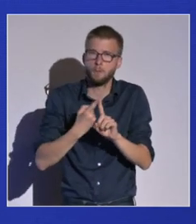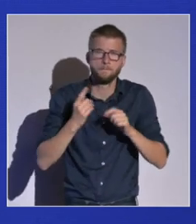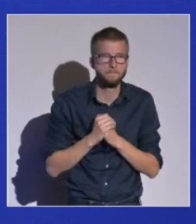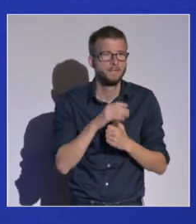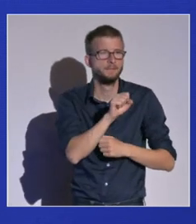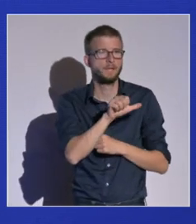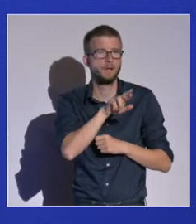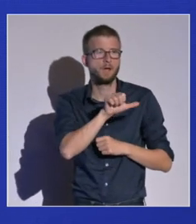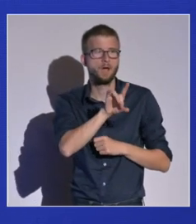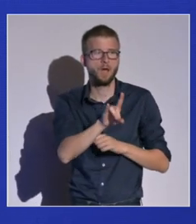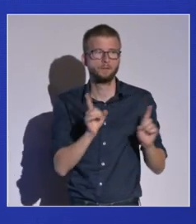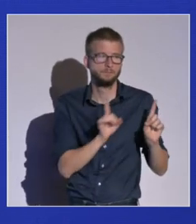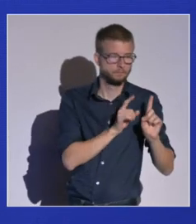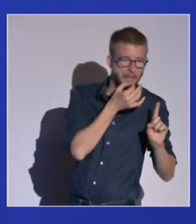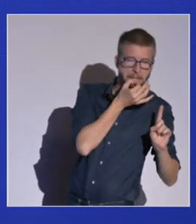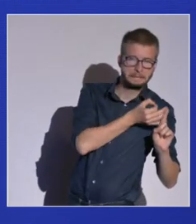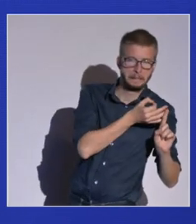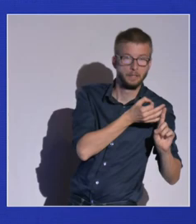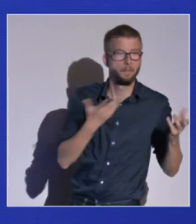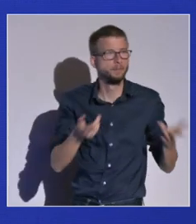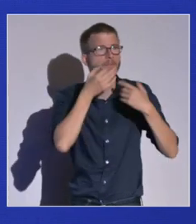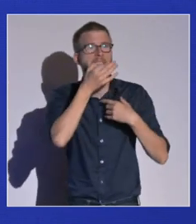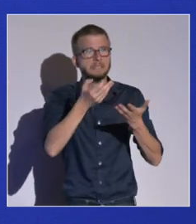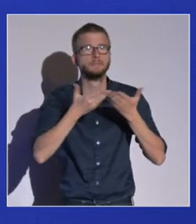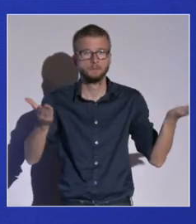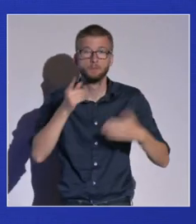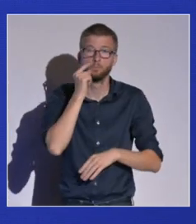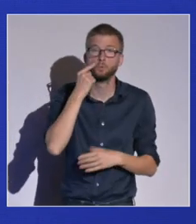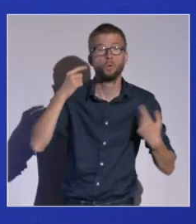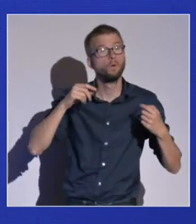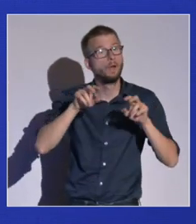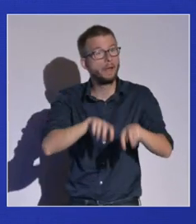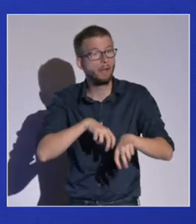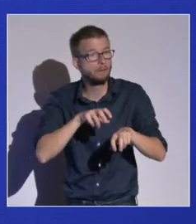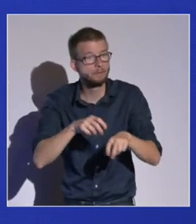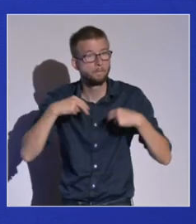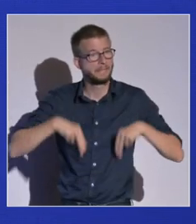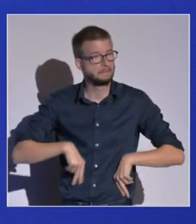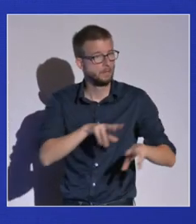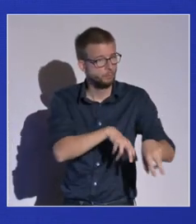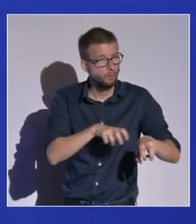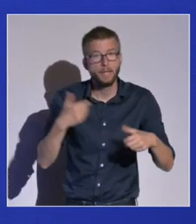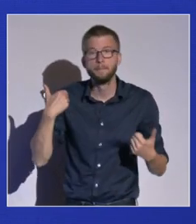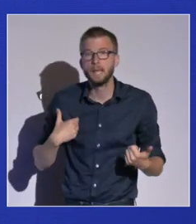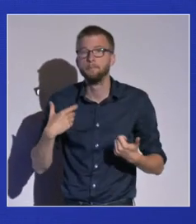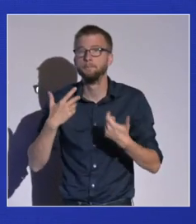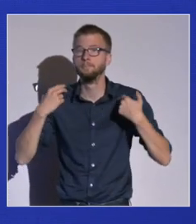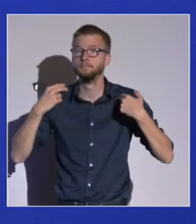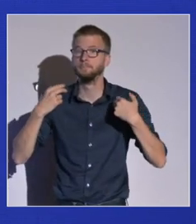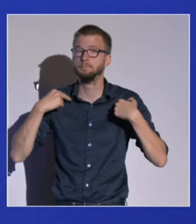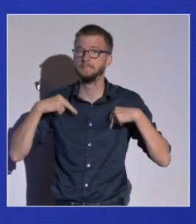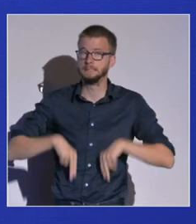maintenant publiquement. J'approuve, monsieur le ministre de l'Agriculture et madame la ministre de